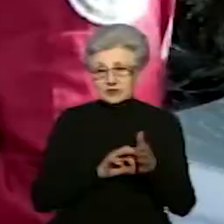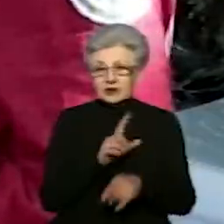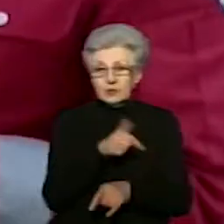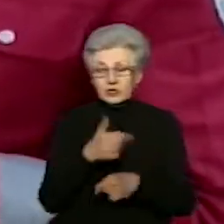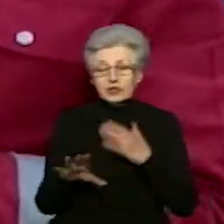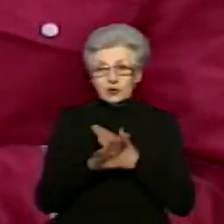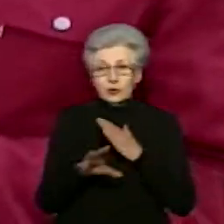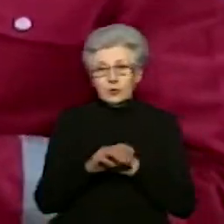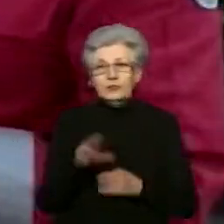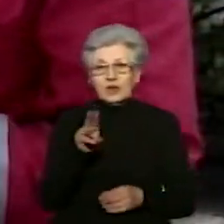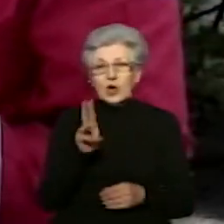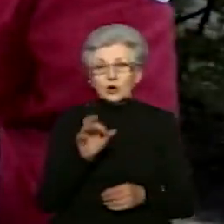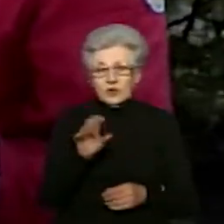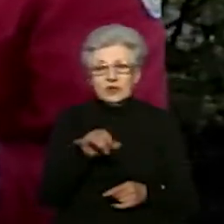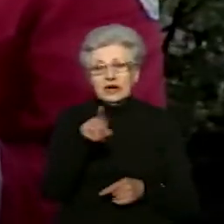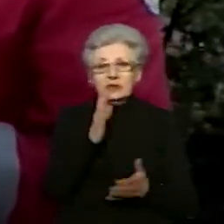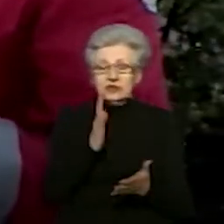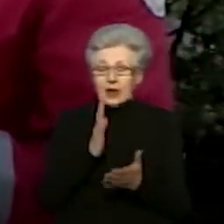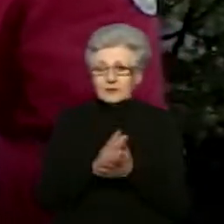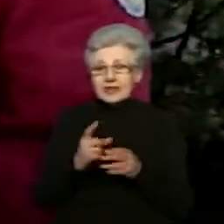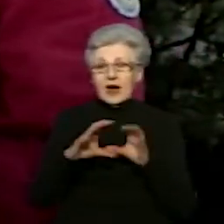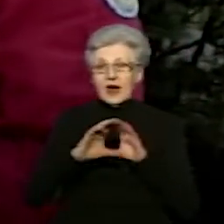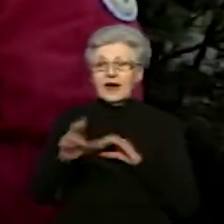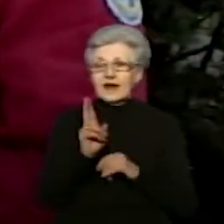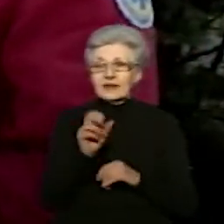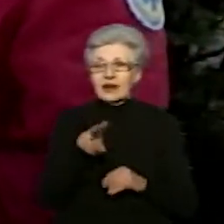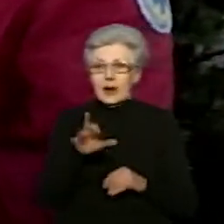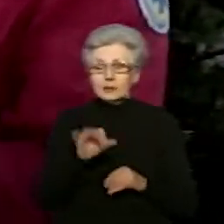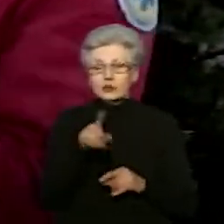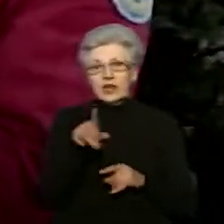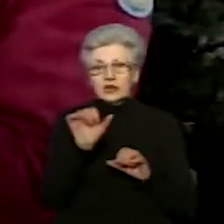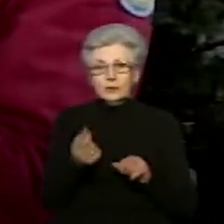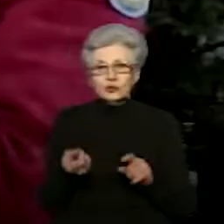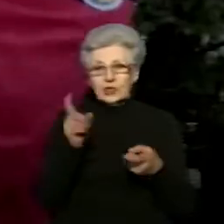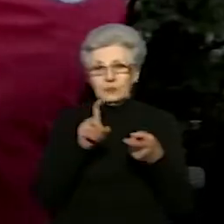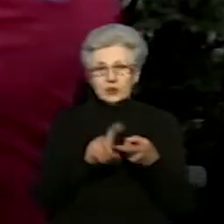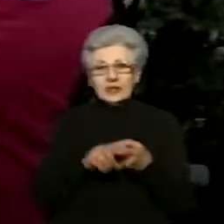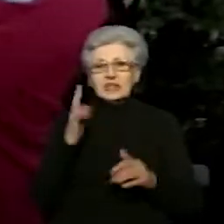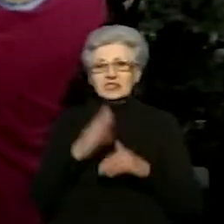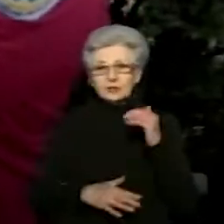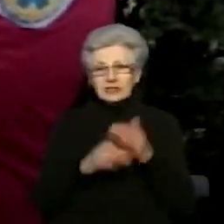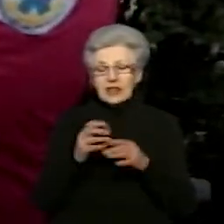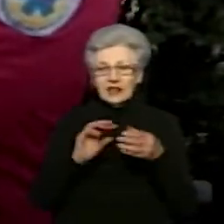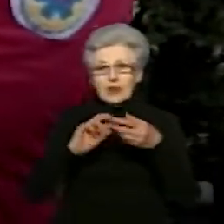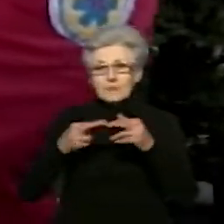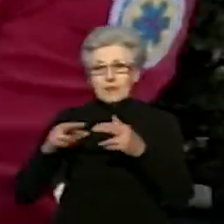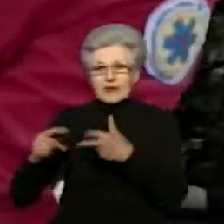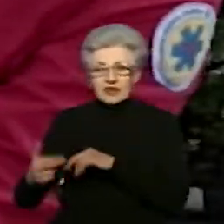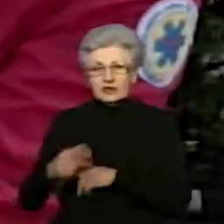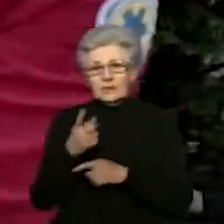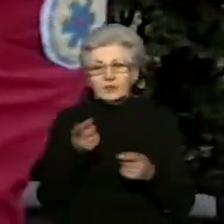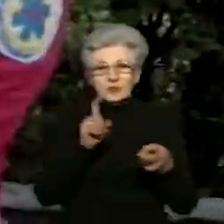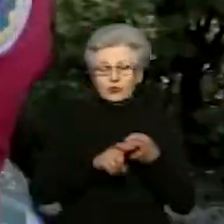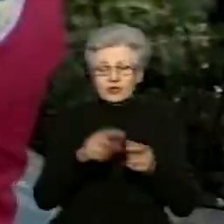Ковалик. Ізоляційну капсулу також можна підключити до балону з киснем. За допомогою спеціальних перехідників він підключається до